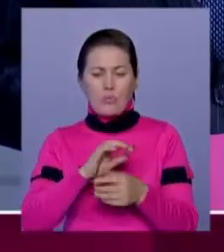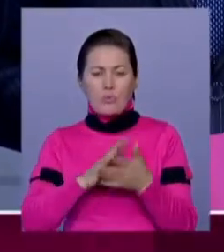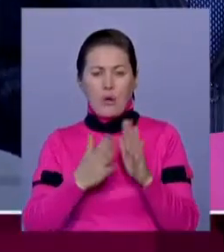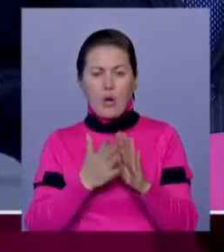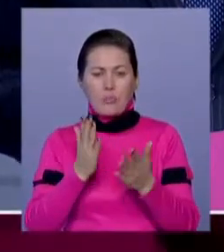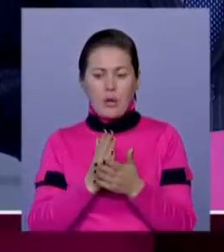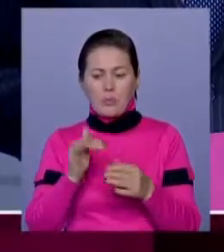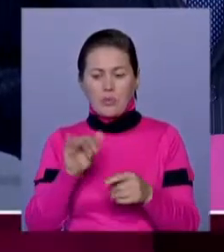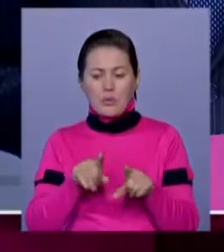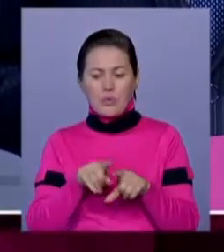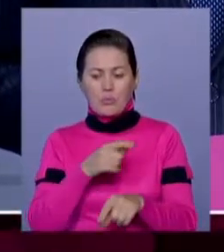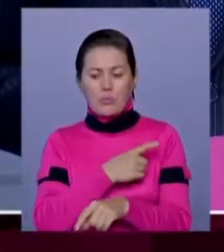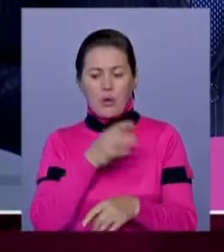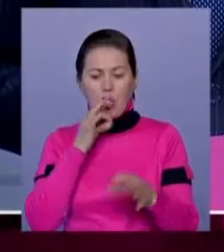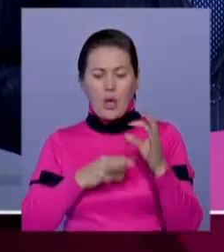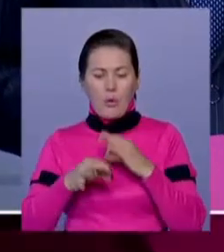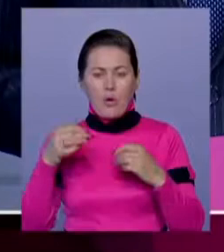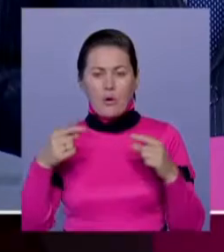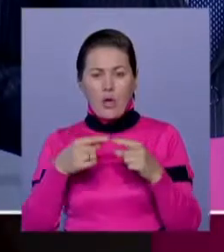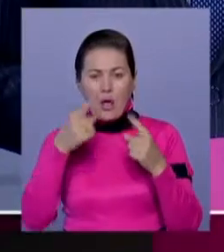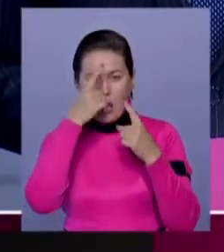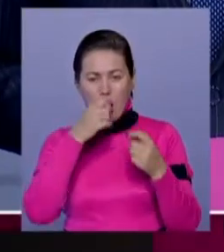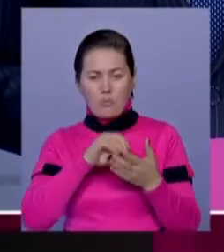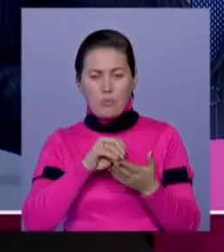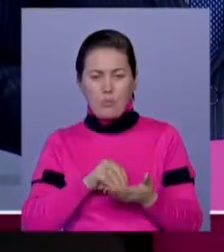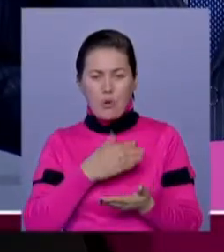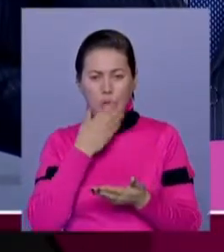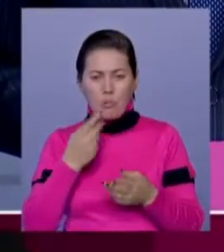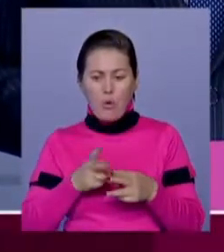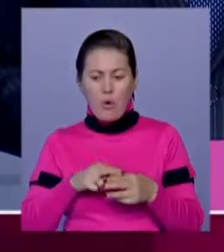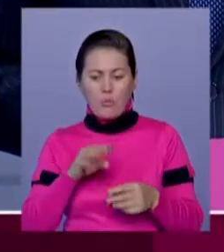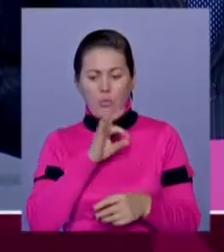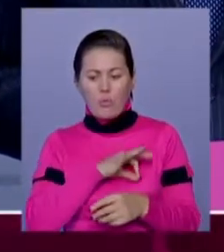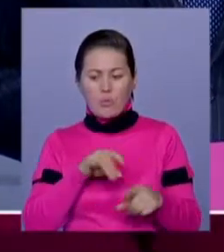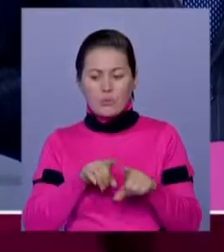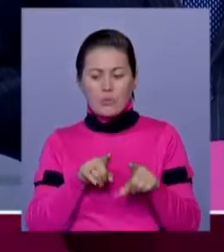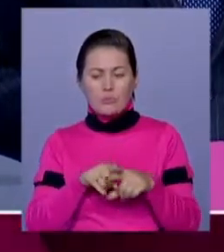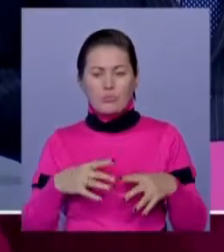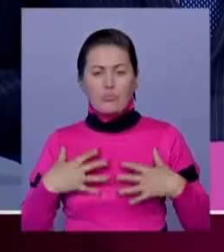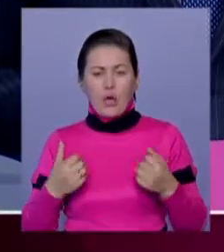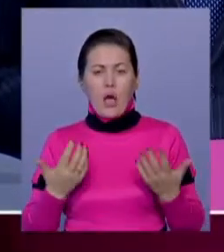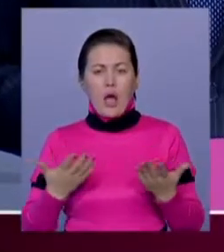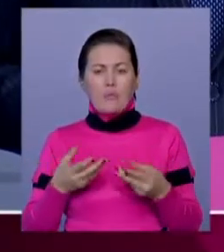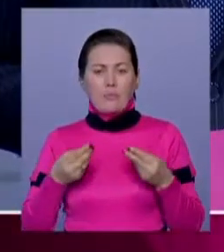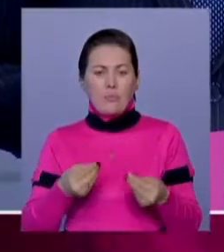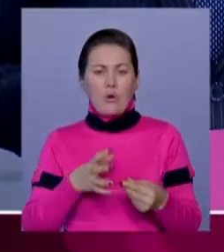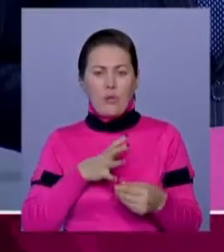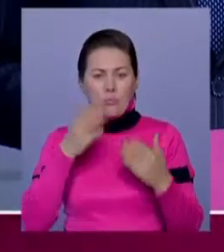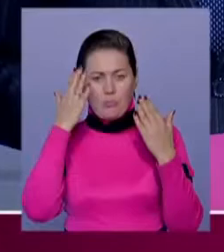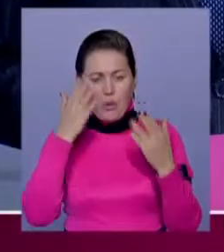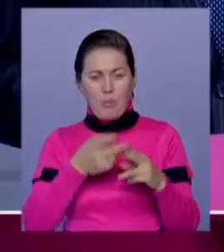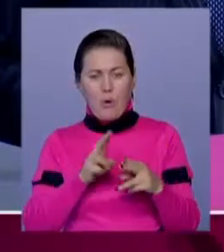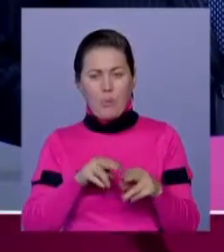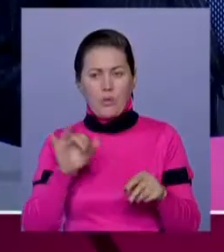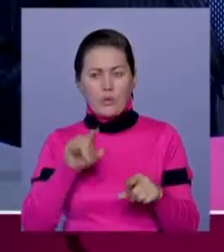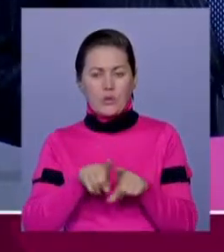бар. Алайда ол дәрілер туралы нақты ақпарат жазылмағандықтан оны қолданудың өзі денсаулыққа қаншалықты әсерін тигізетіні беймәлім.